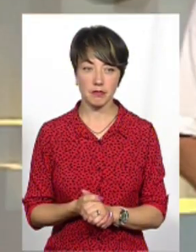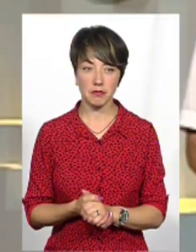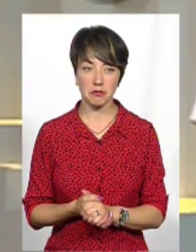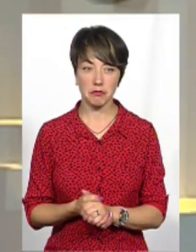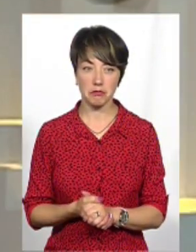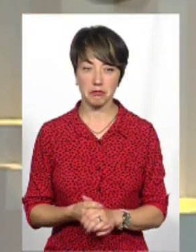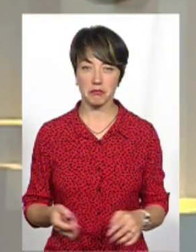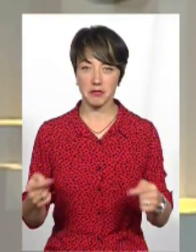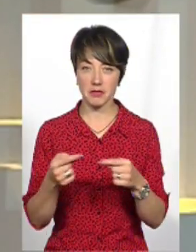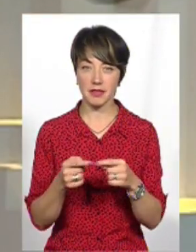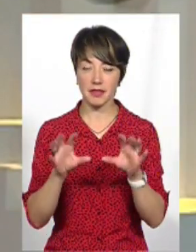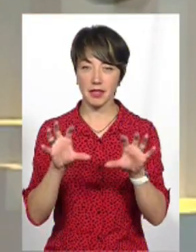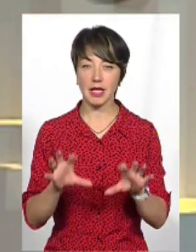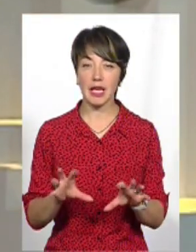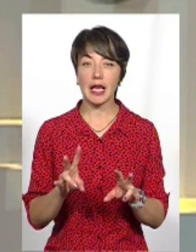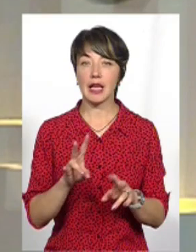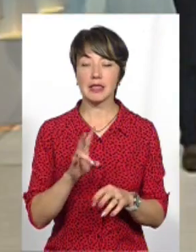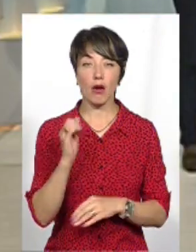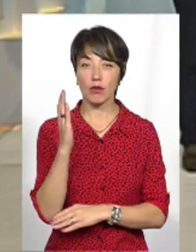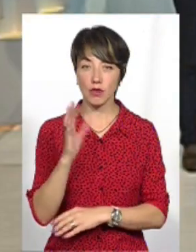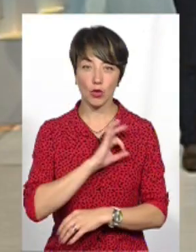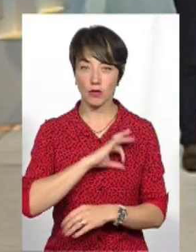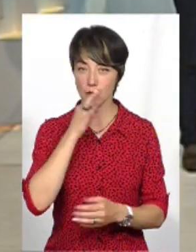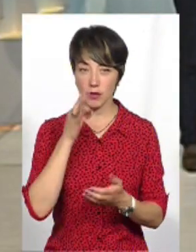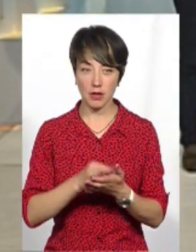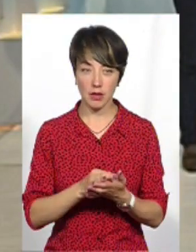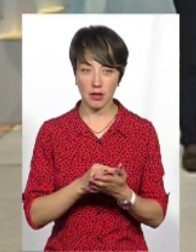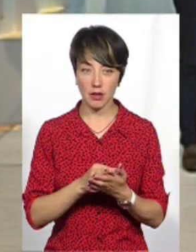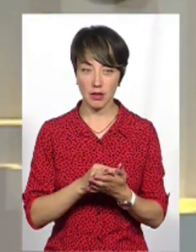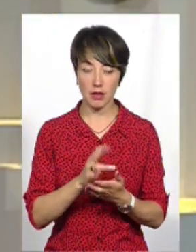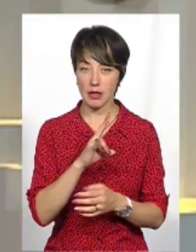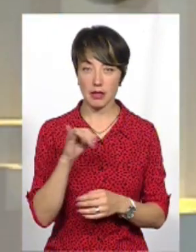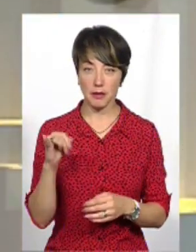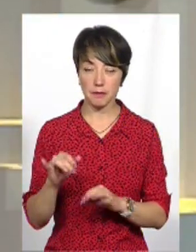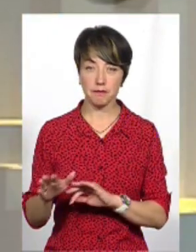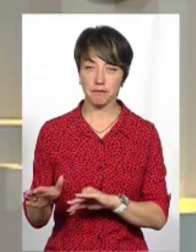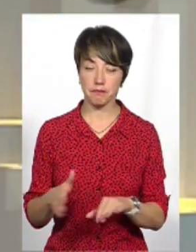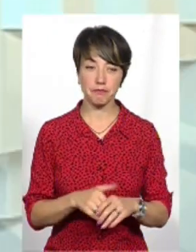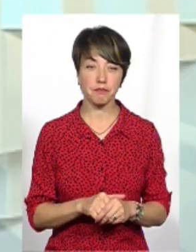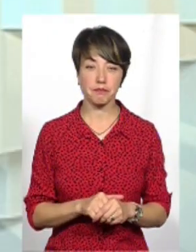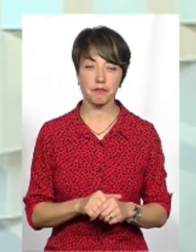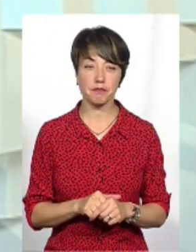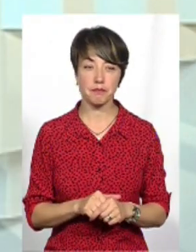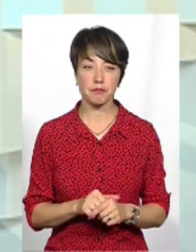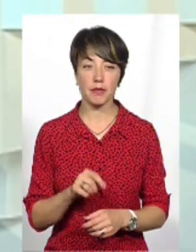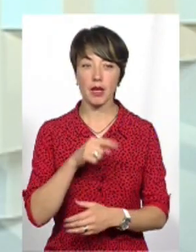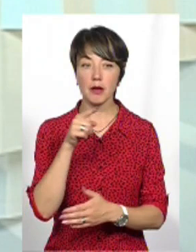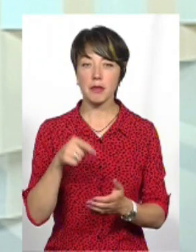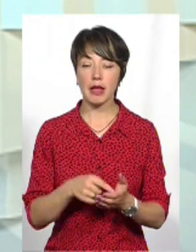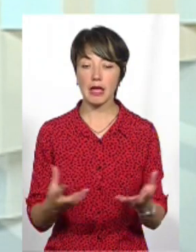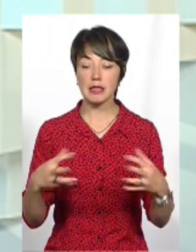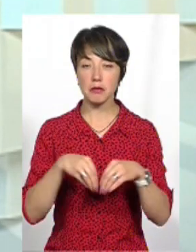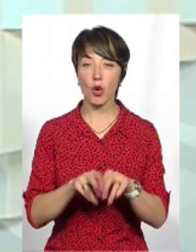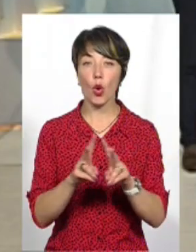Ну, згідно чинного законодавства, несуть. Ну, за голосування юридичну відповідальність несуть? За ні, не несуть. Не несуть. І питання спільне для